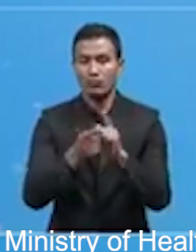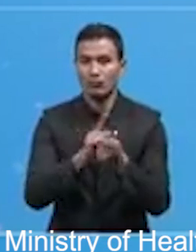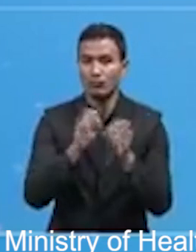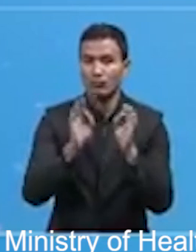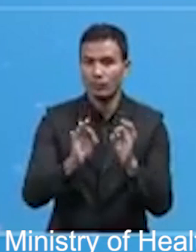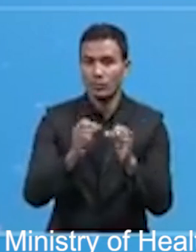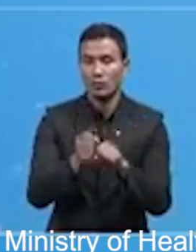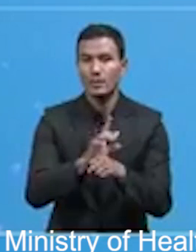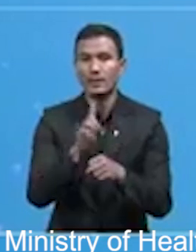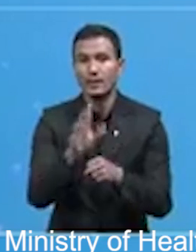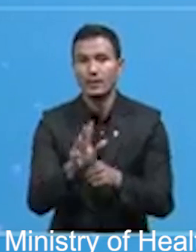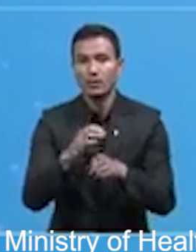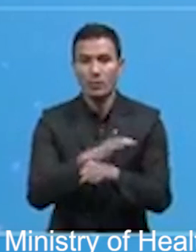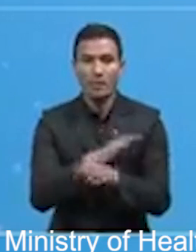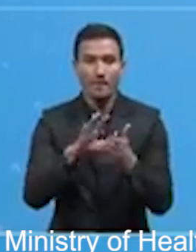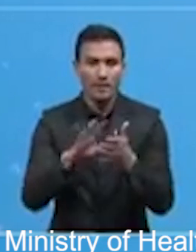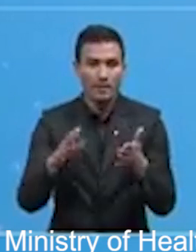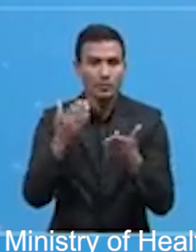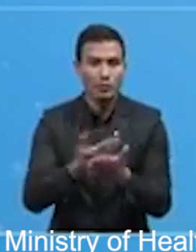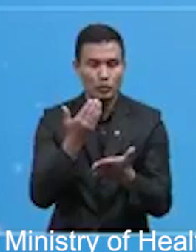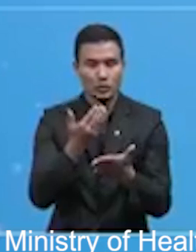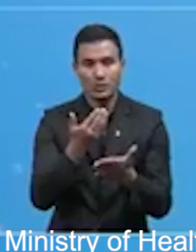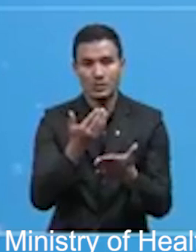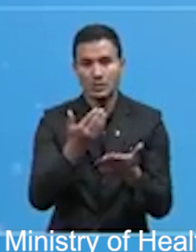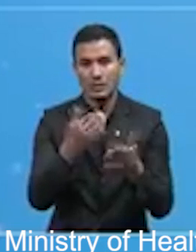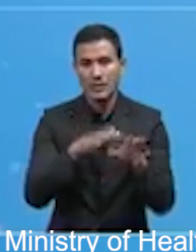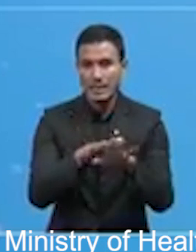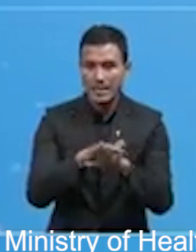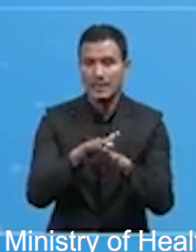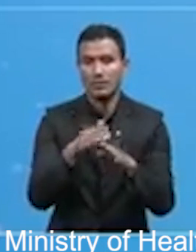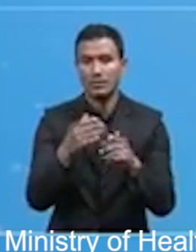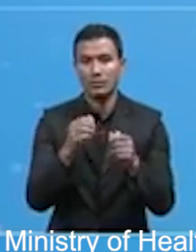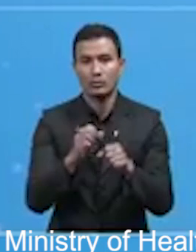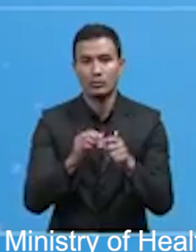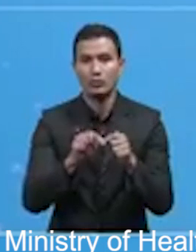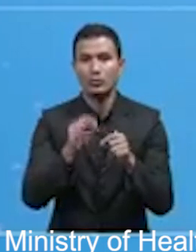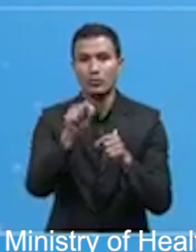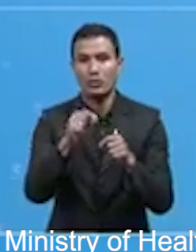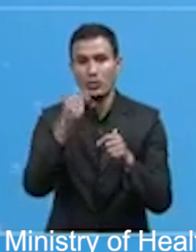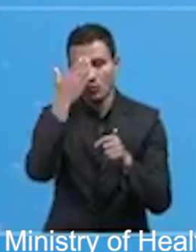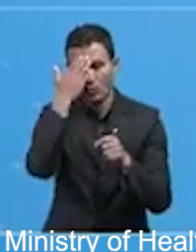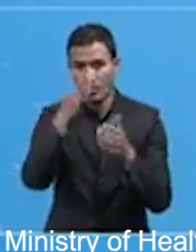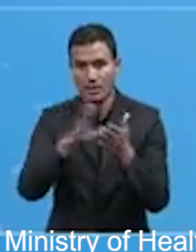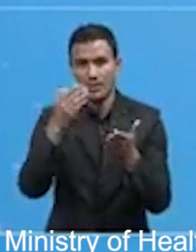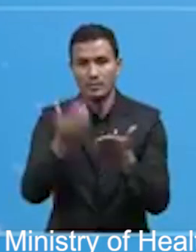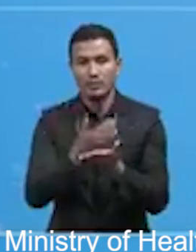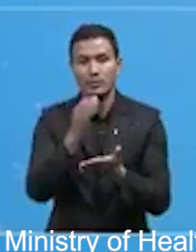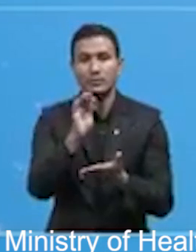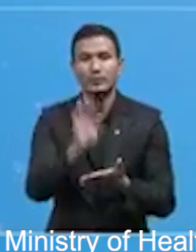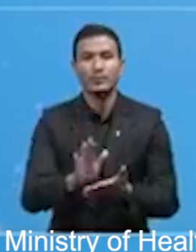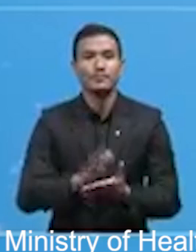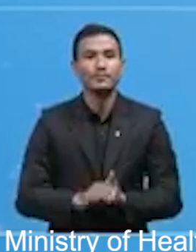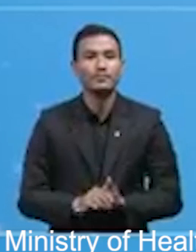भने COVID-19 को संक्रमणबाट बच्नुका साथै धेरै किसिमका सरुवा रोगहरूबाट समेत जोगिन